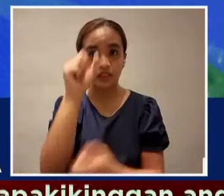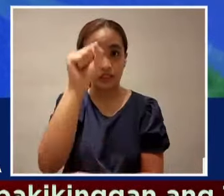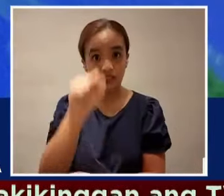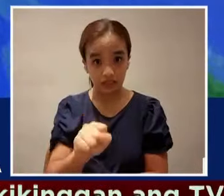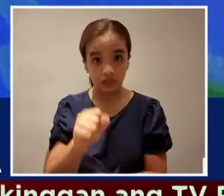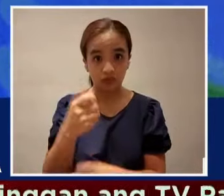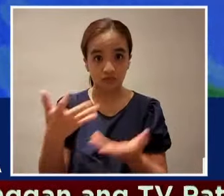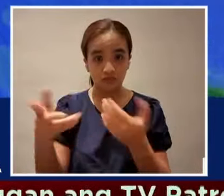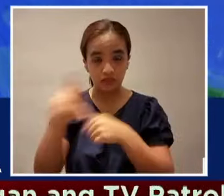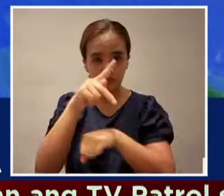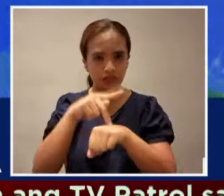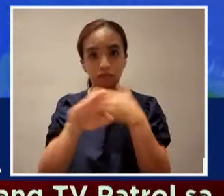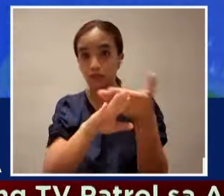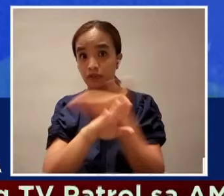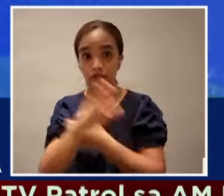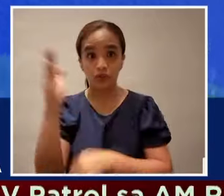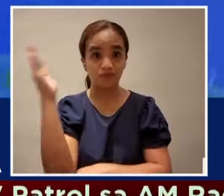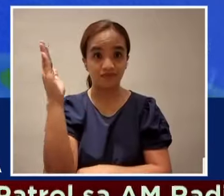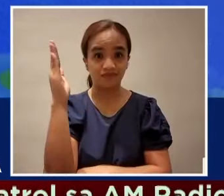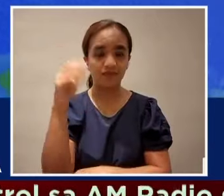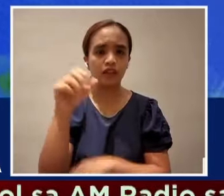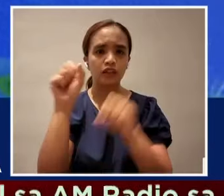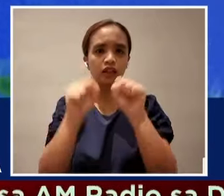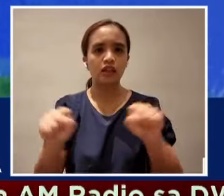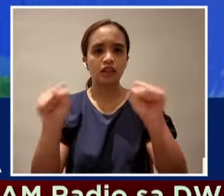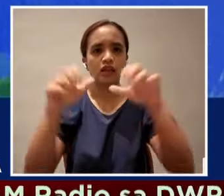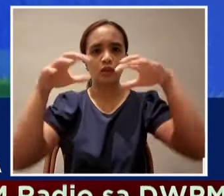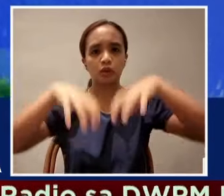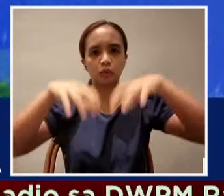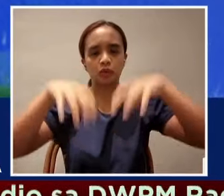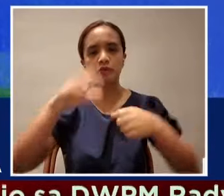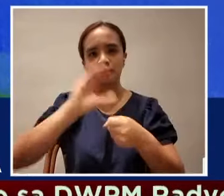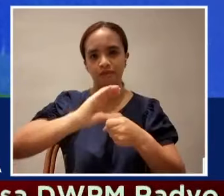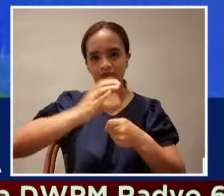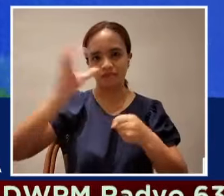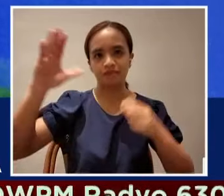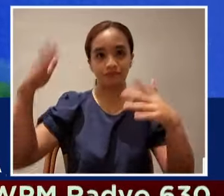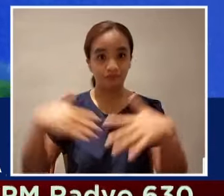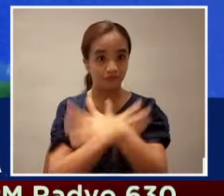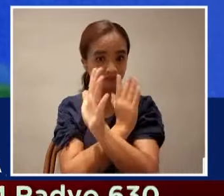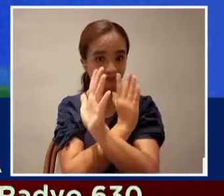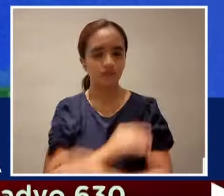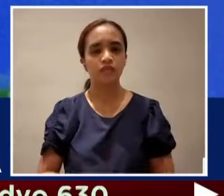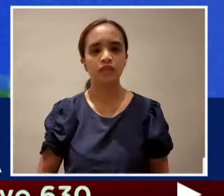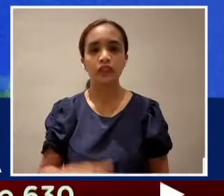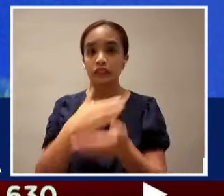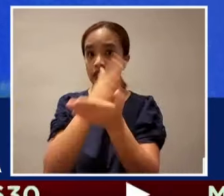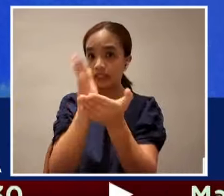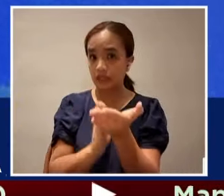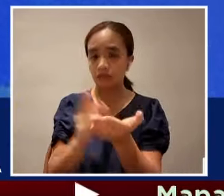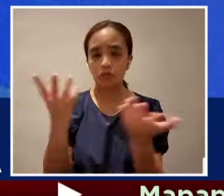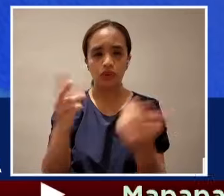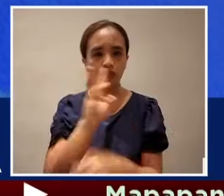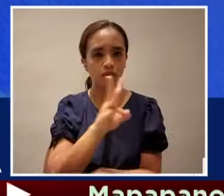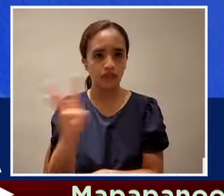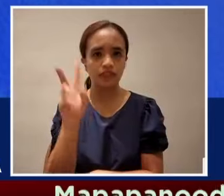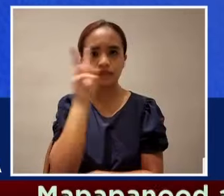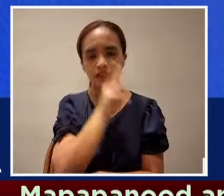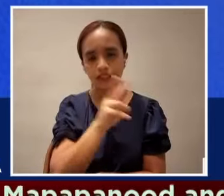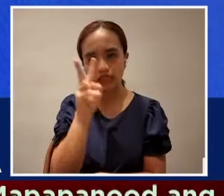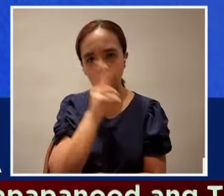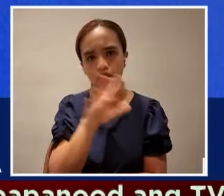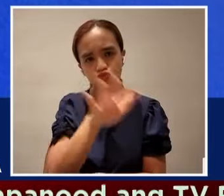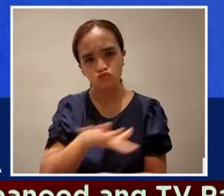bago magtanghali ng Sabado, uulan na sa Caraga at Davao Region. Ilang lugar sa Western Visayas at buong Mindanao naman na